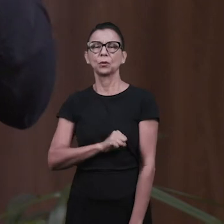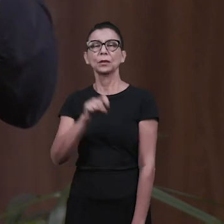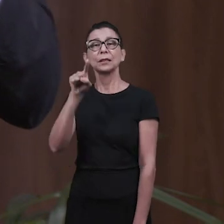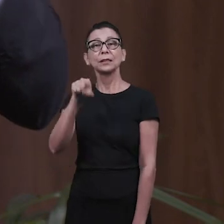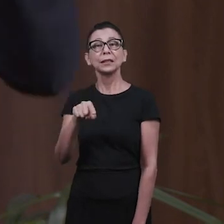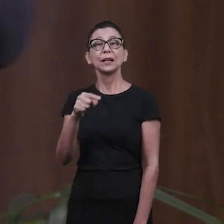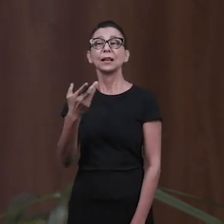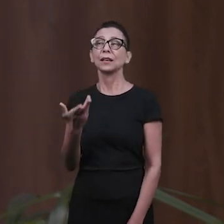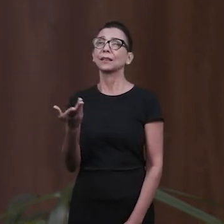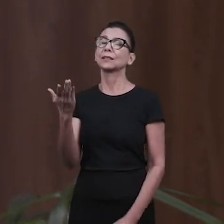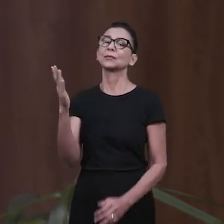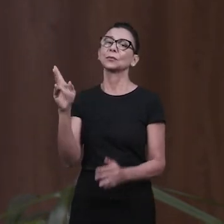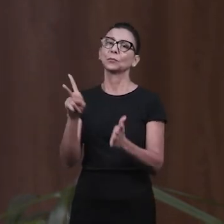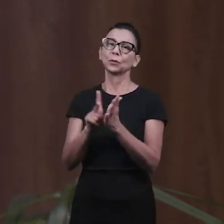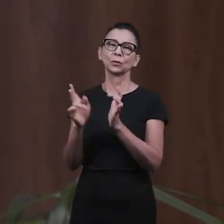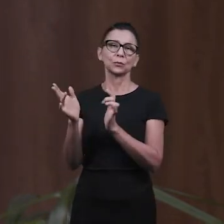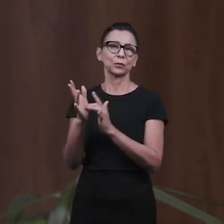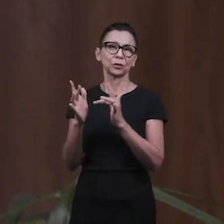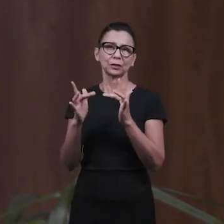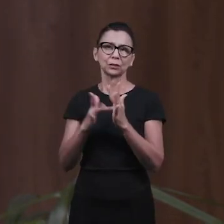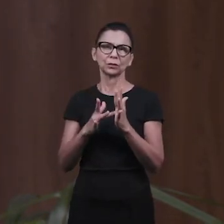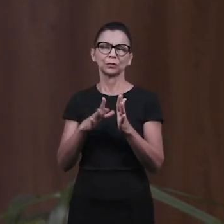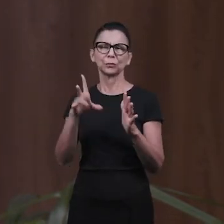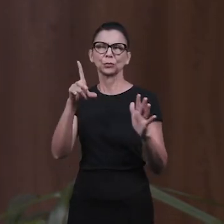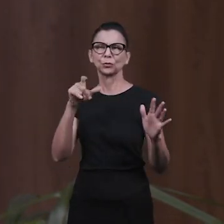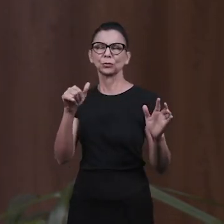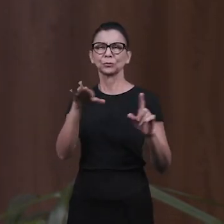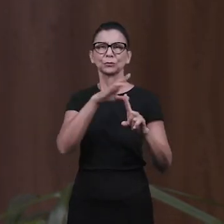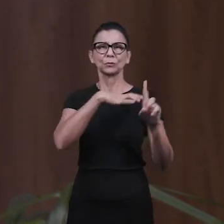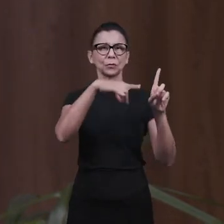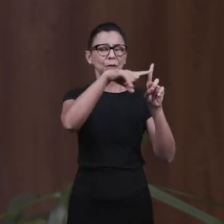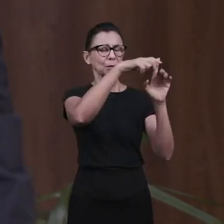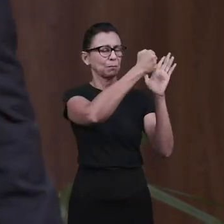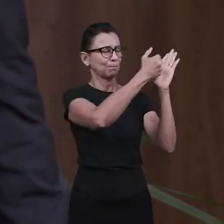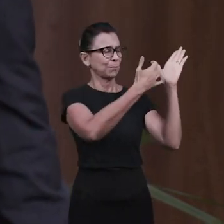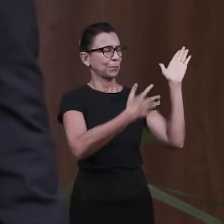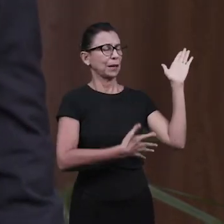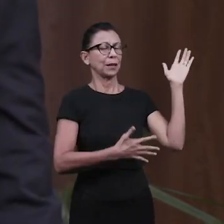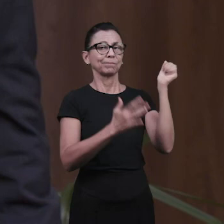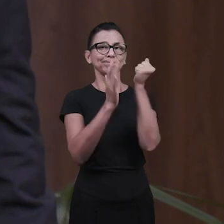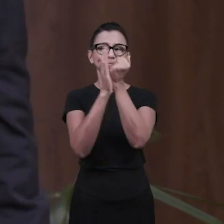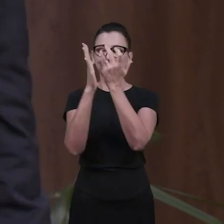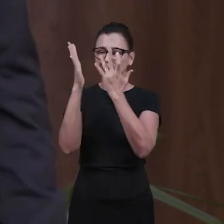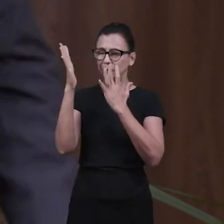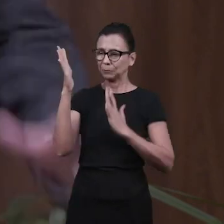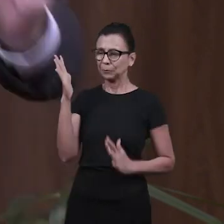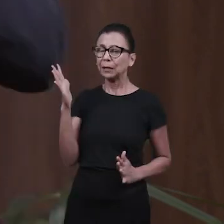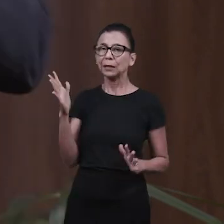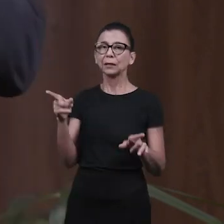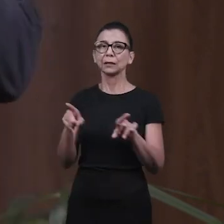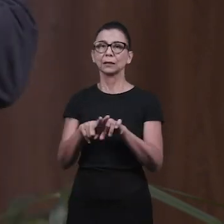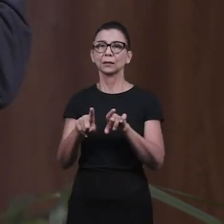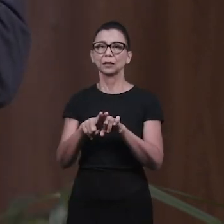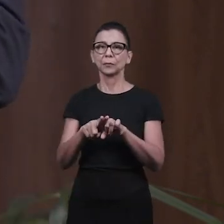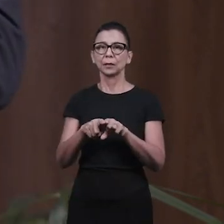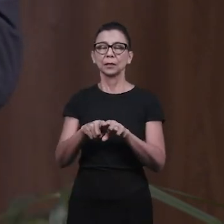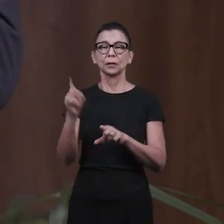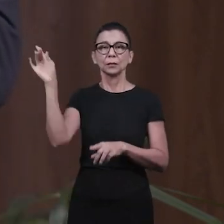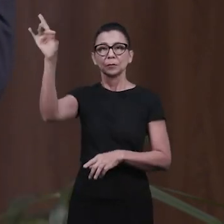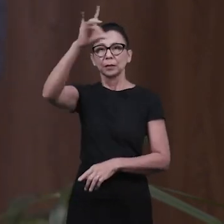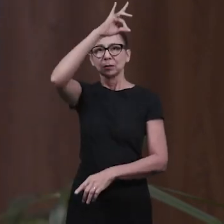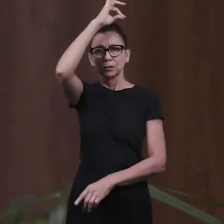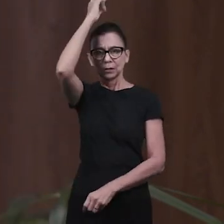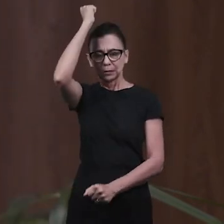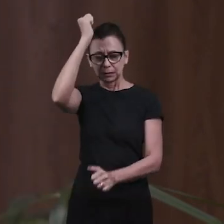elle et a versé son sang, son Saint-Esprit pour le rachat de l'homme et pour